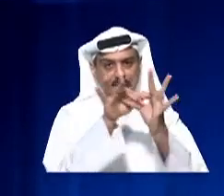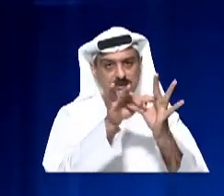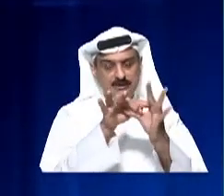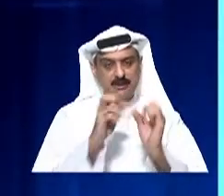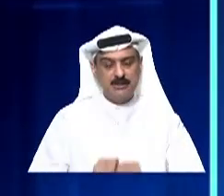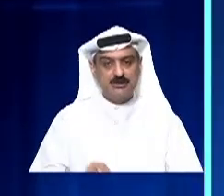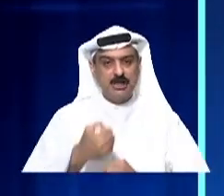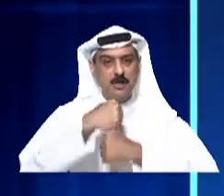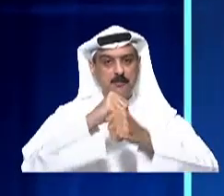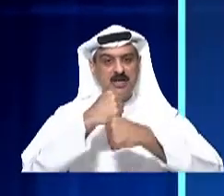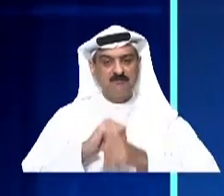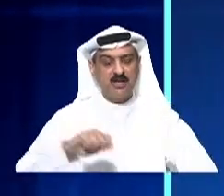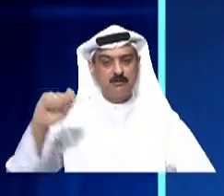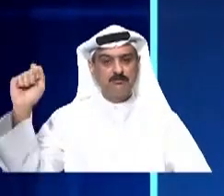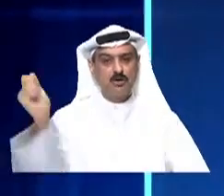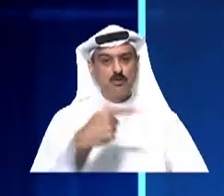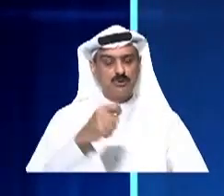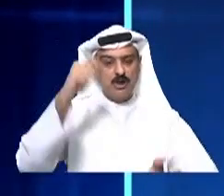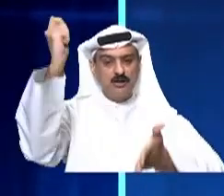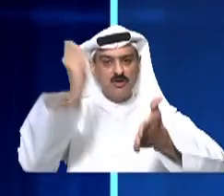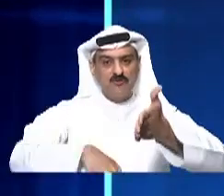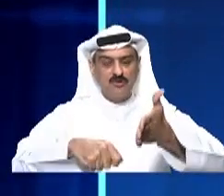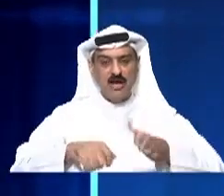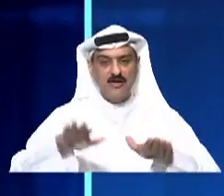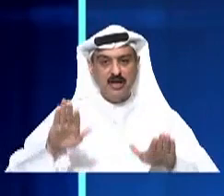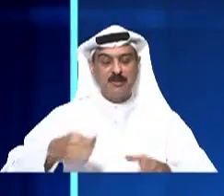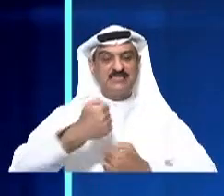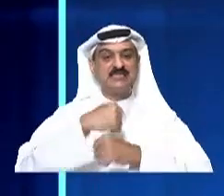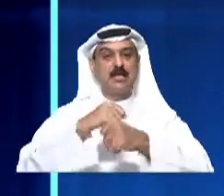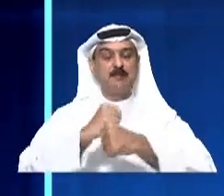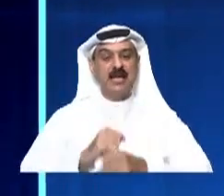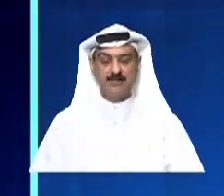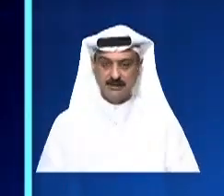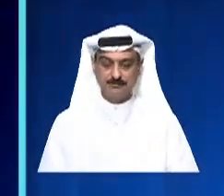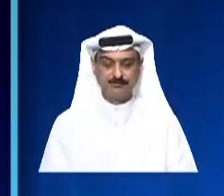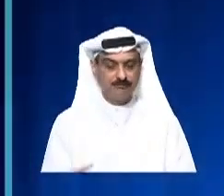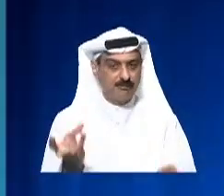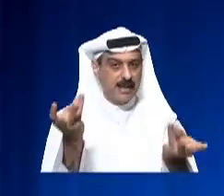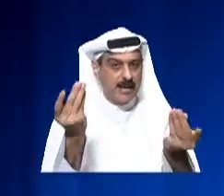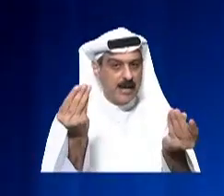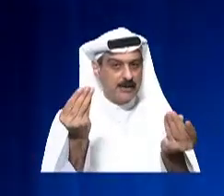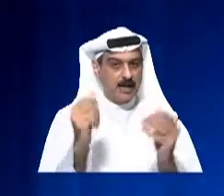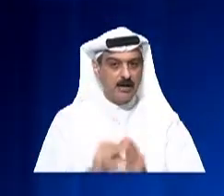الشملان في ظل صدور قرار المجلس البلدي رقم